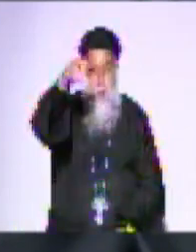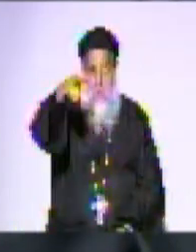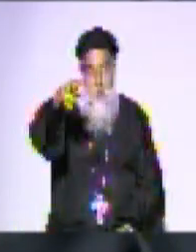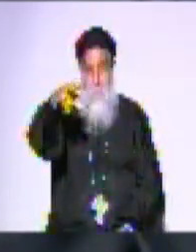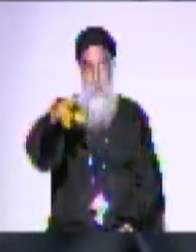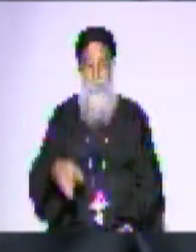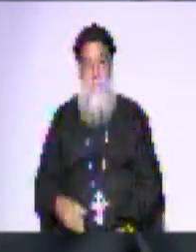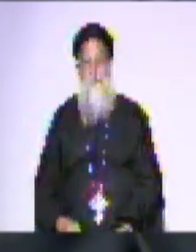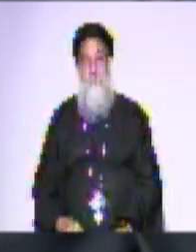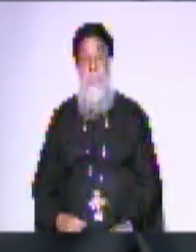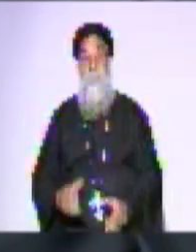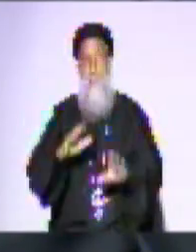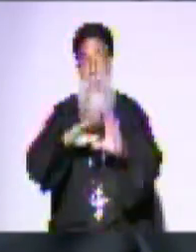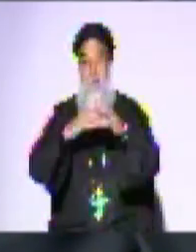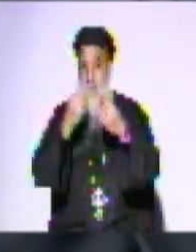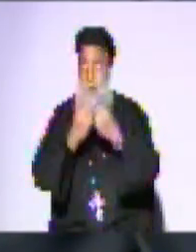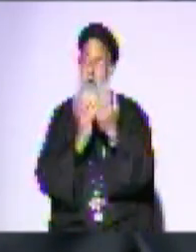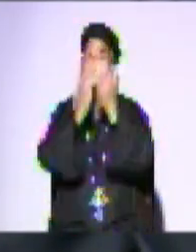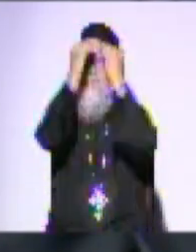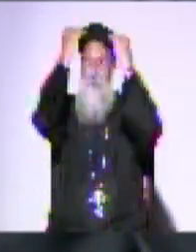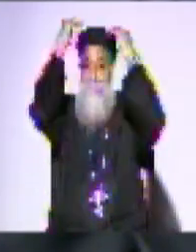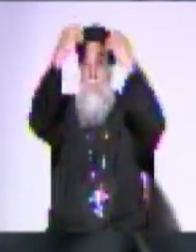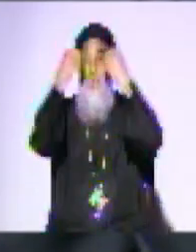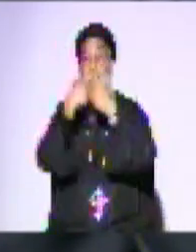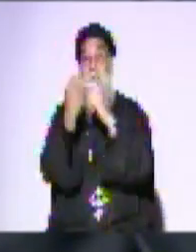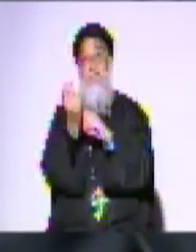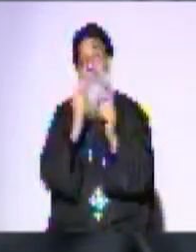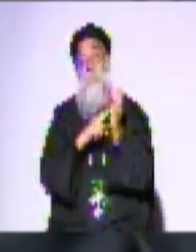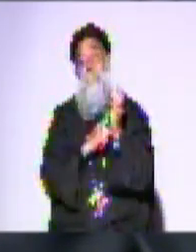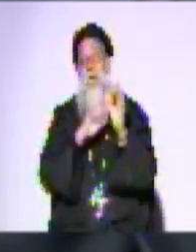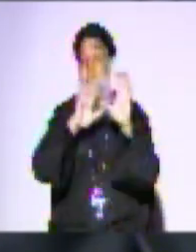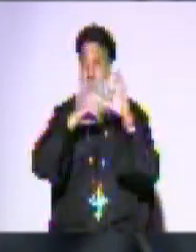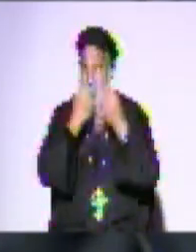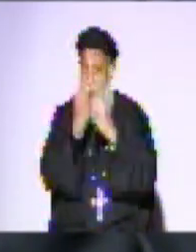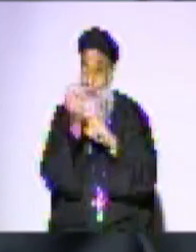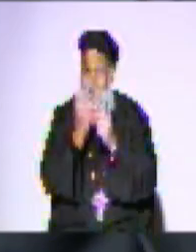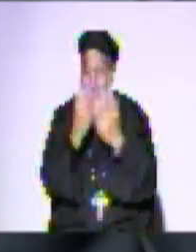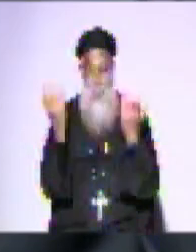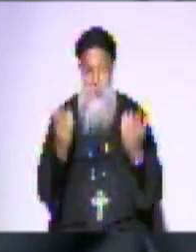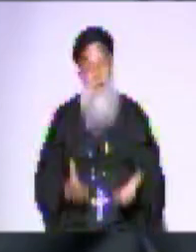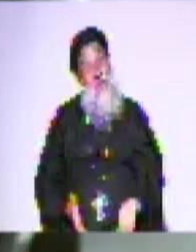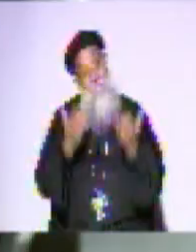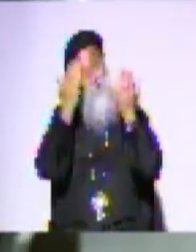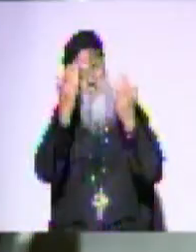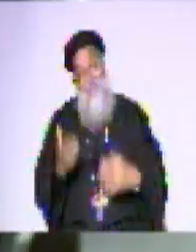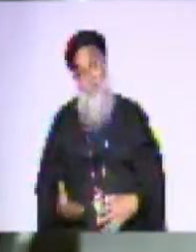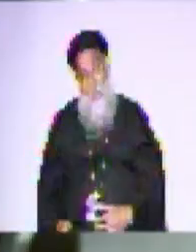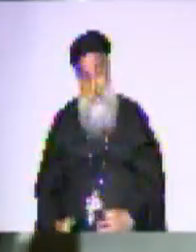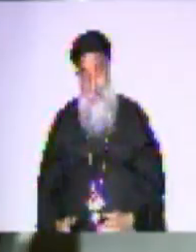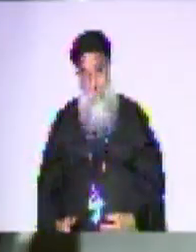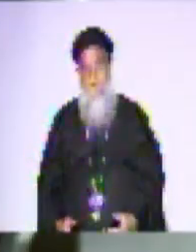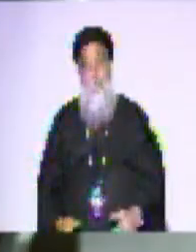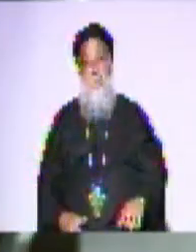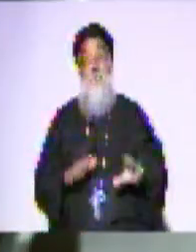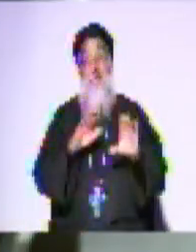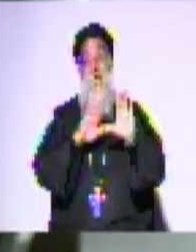وأقامنا معه وأجلسنا معه في السماويات في المسيح يسوع. تمام، قيامة أجلسنا معه.